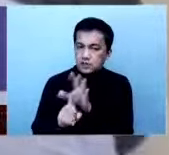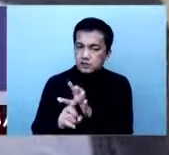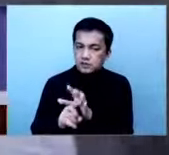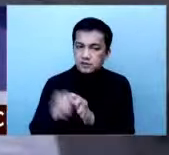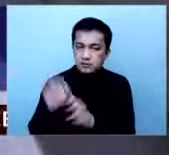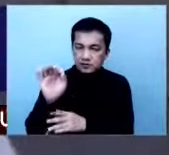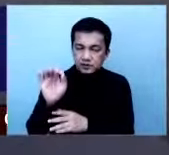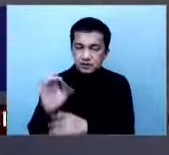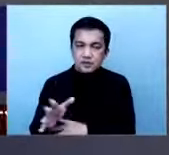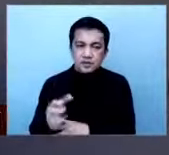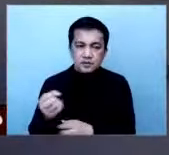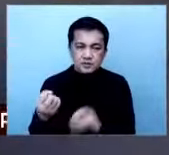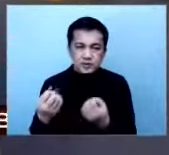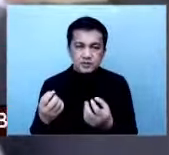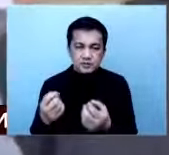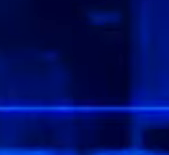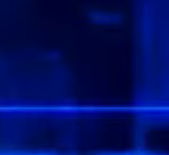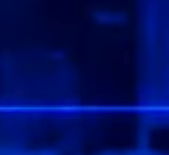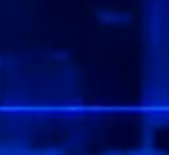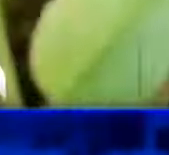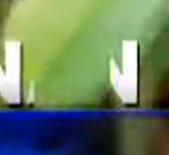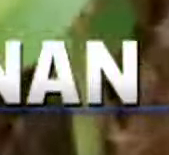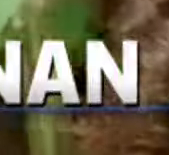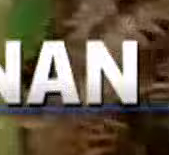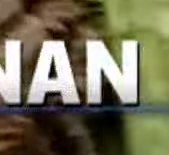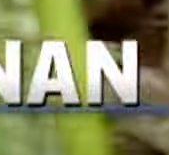pamu kb